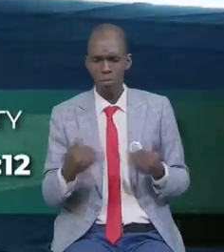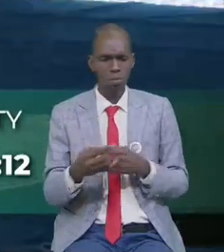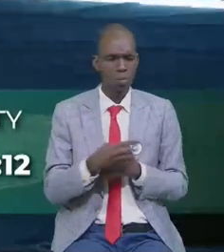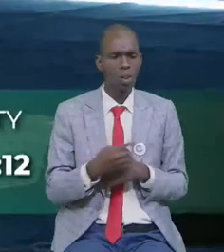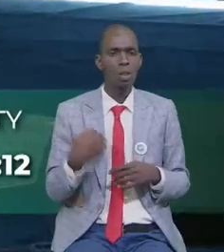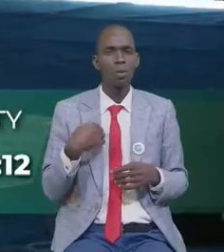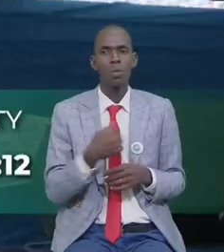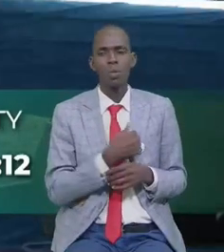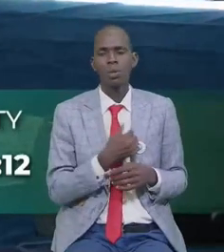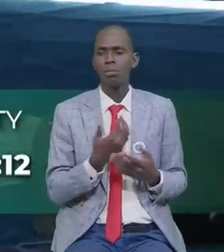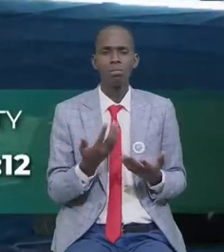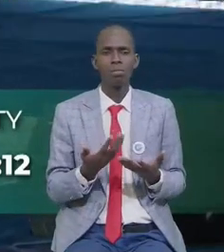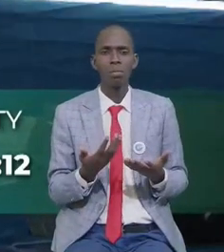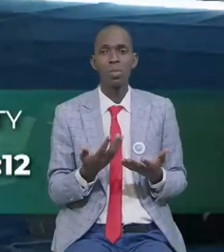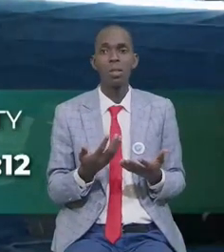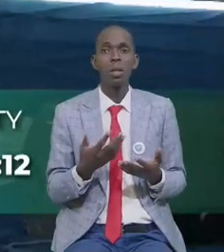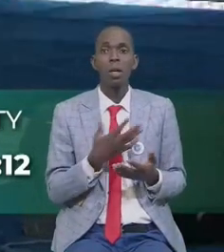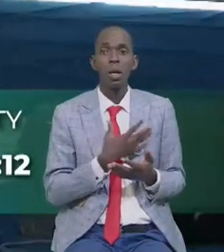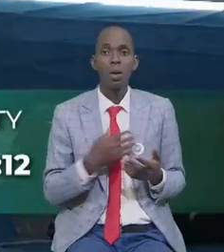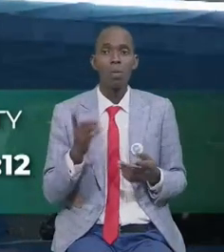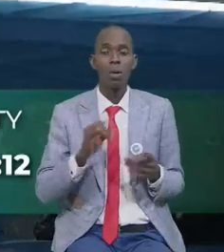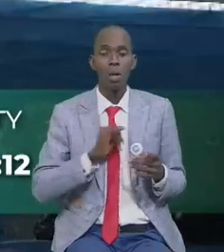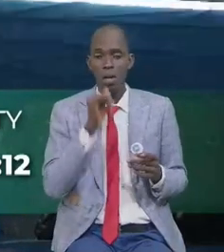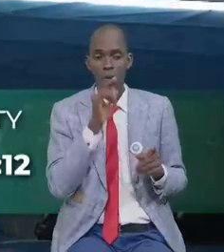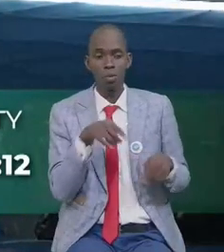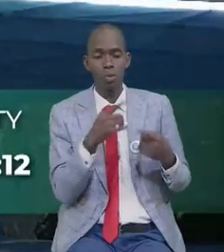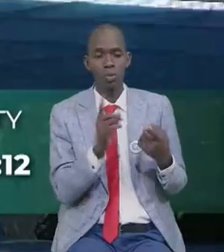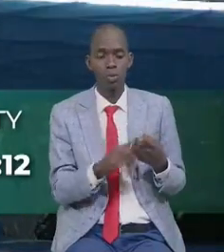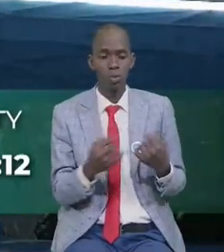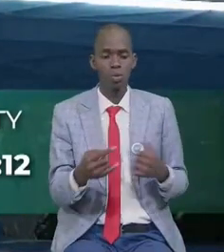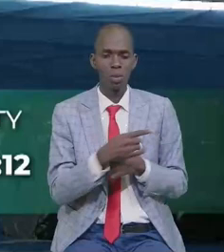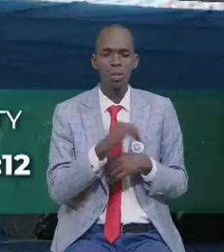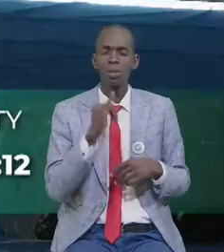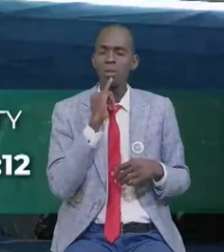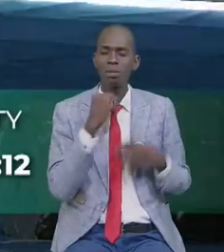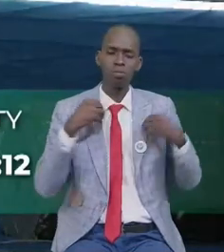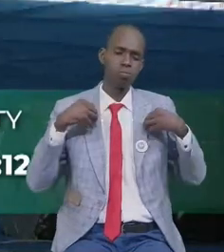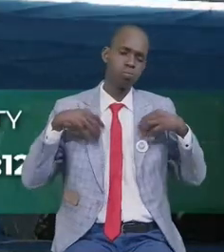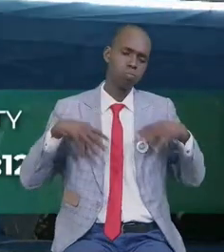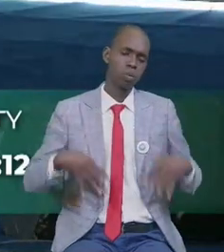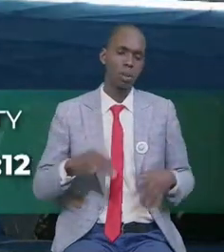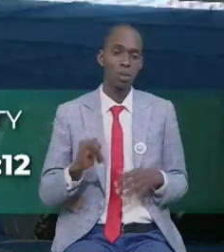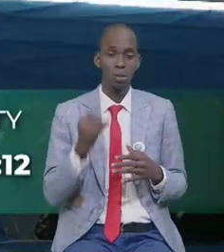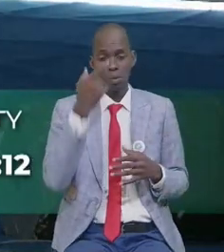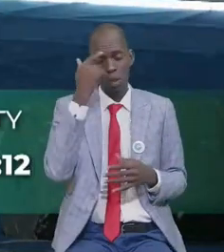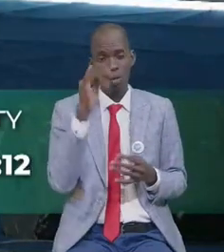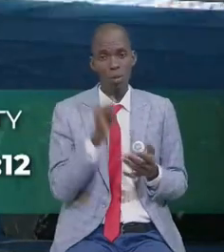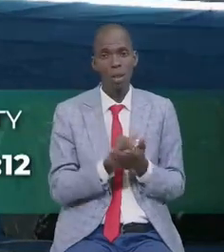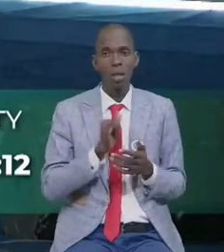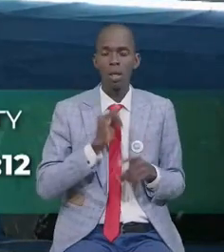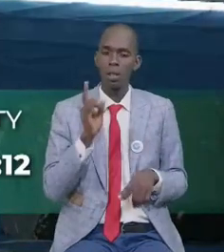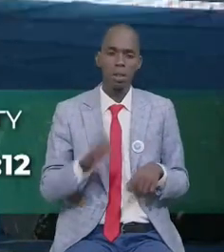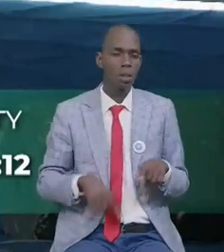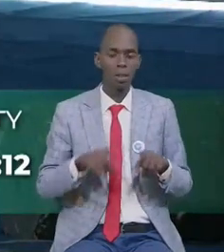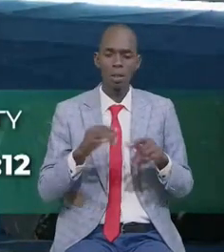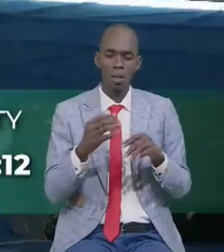aujourd'hui, vraiment ça m'intimide. Pour cela, Je ne peux pas avoir ma dévotion.